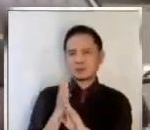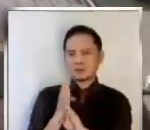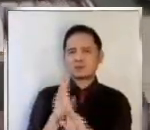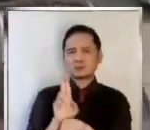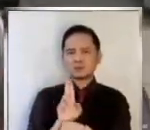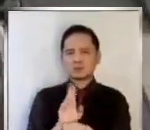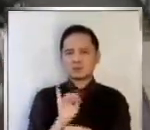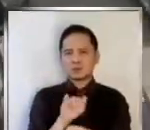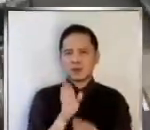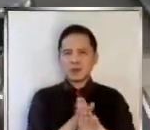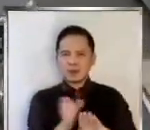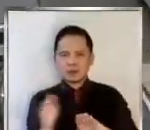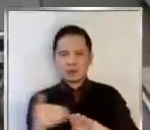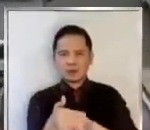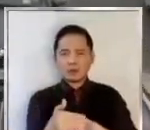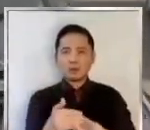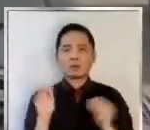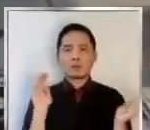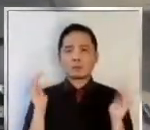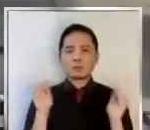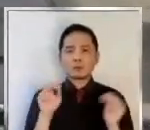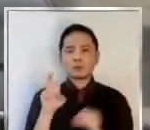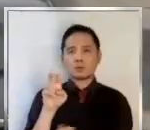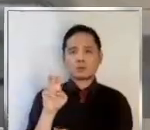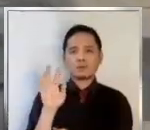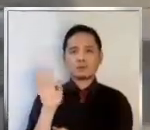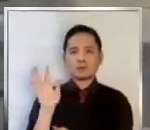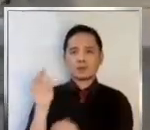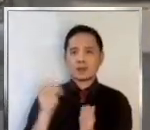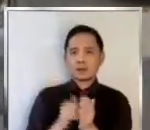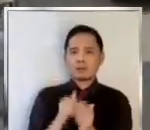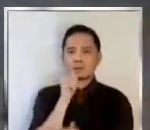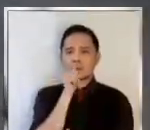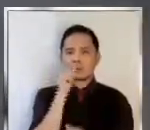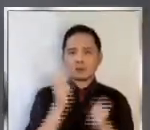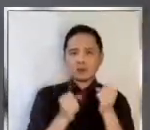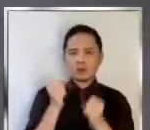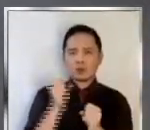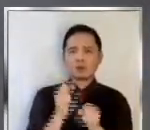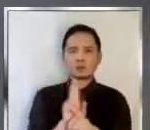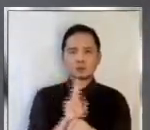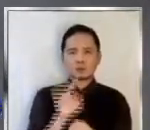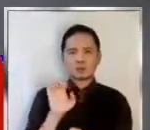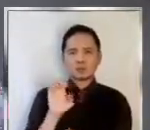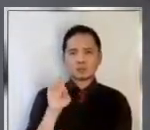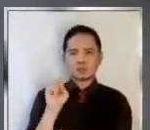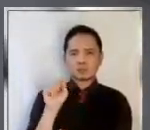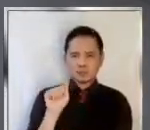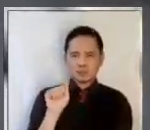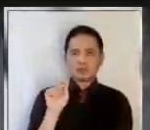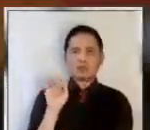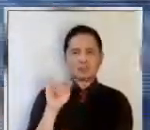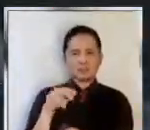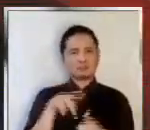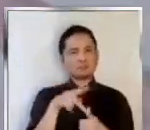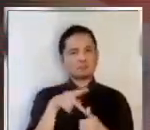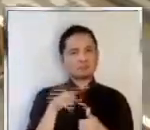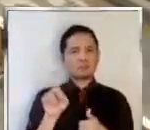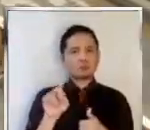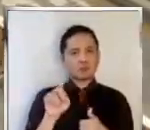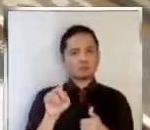sa 250,000 na pribadong sasakyan na gumagamit rin ng EDSA, prioridad ang nakamas public